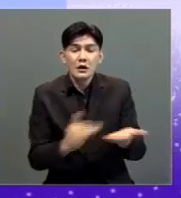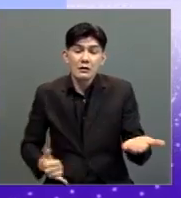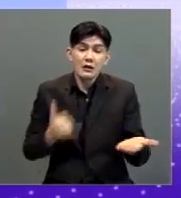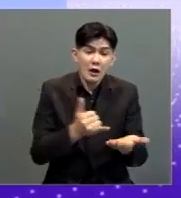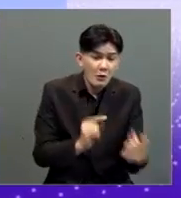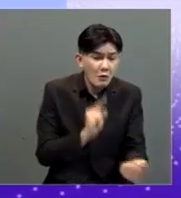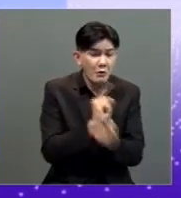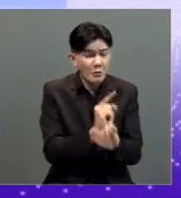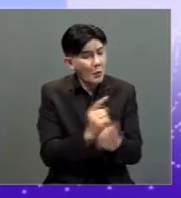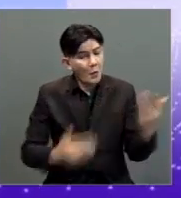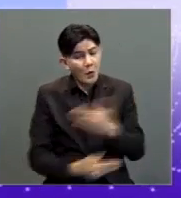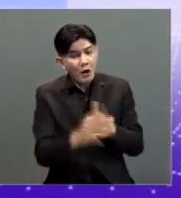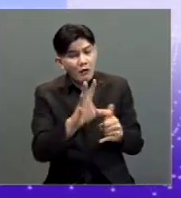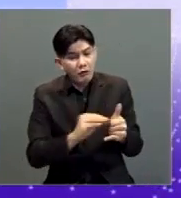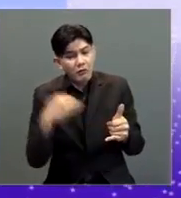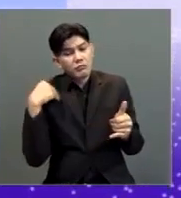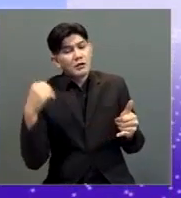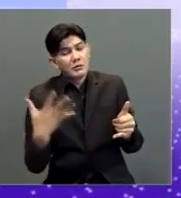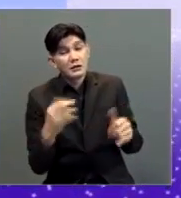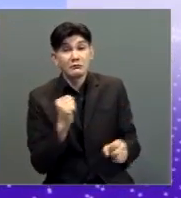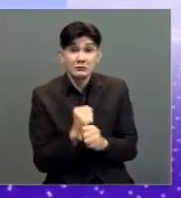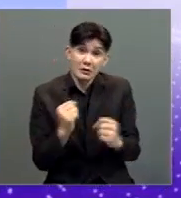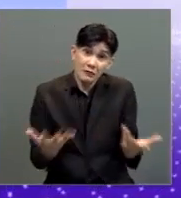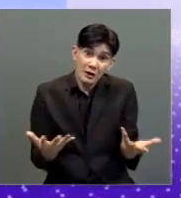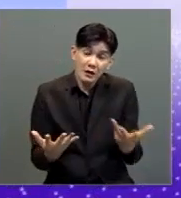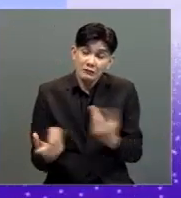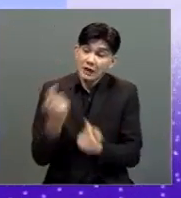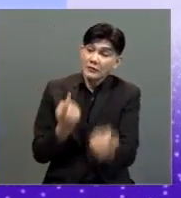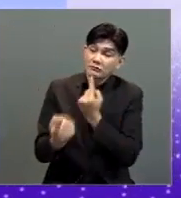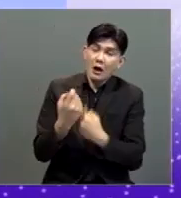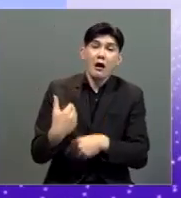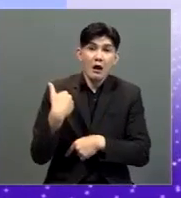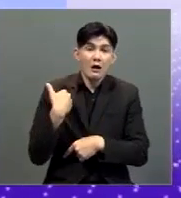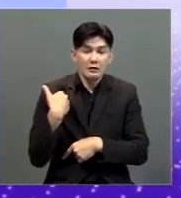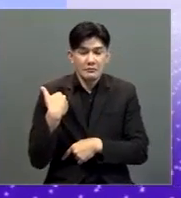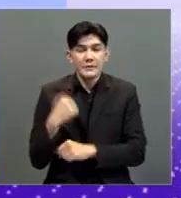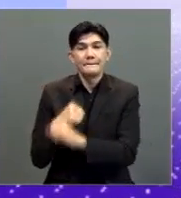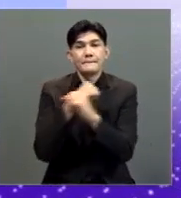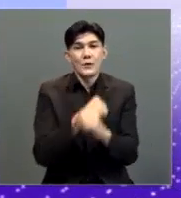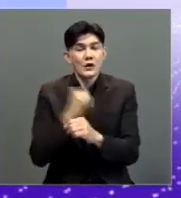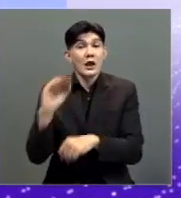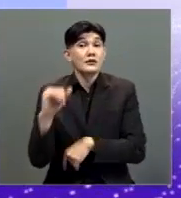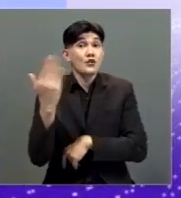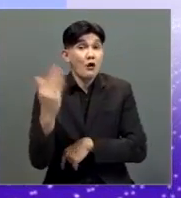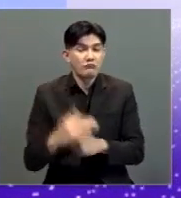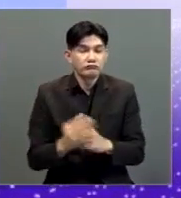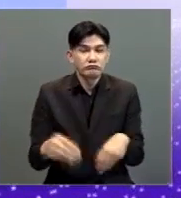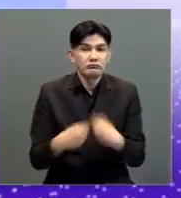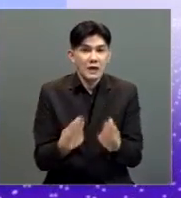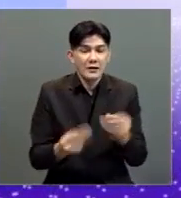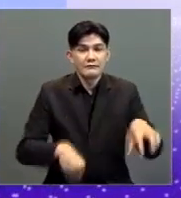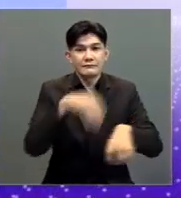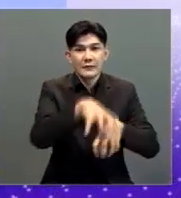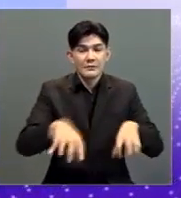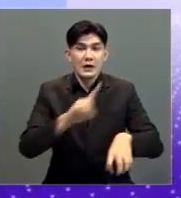ะไปเจอกับความเสี่ยงที่จะไปติดเชื้อต่างๆหรือเปล่าพอมีคำถามลักษณะนี้นะคะเพื่อเป็นการป้องกันไว้ล่วงหน้าแล้วก็ให้หน่วยง